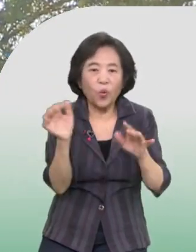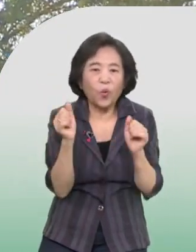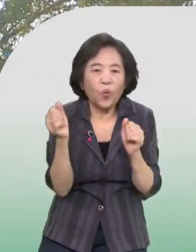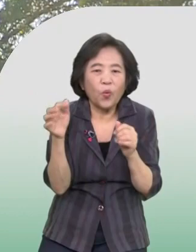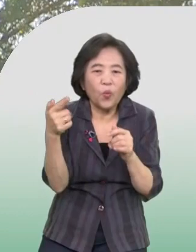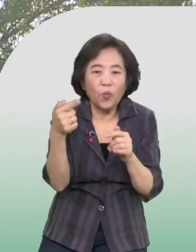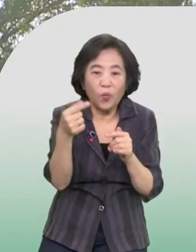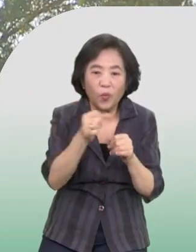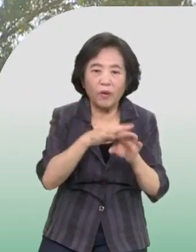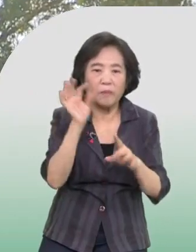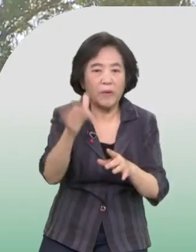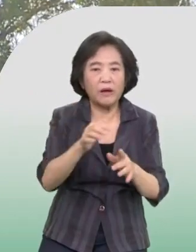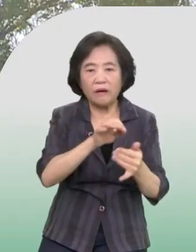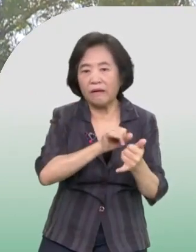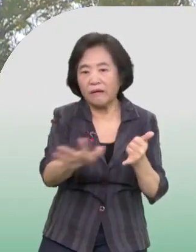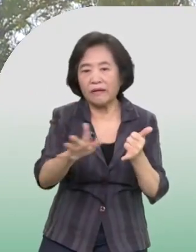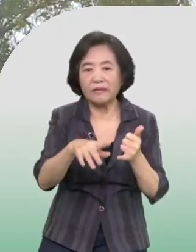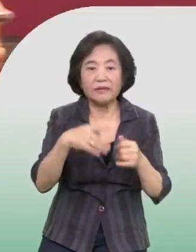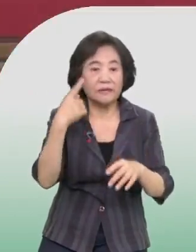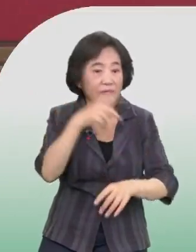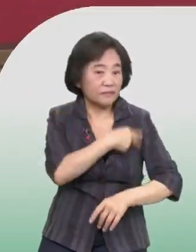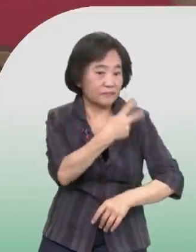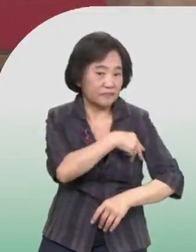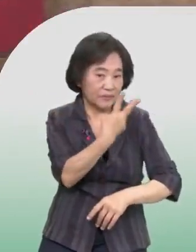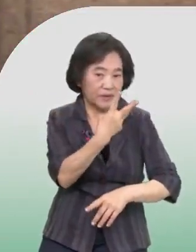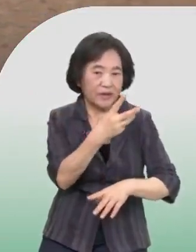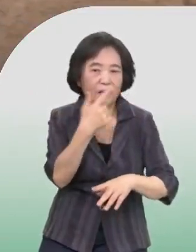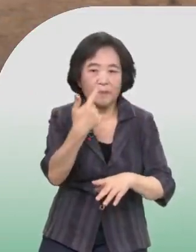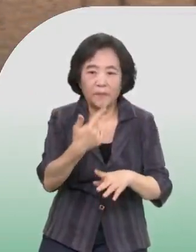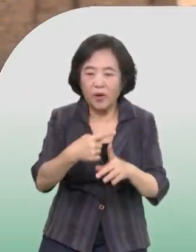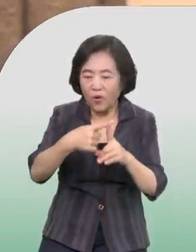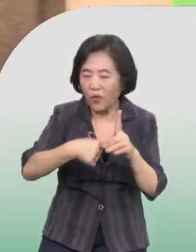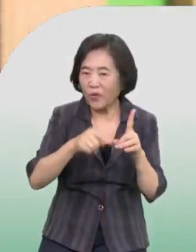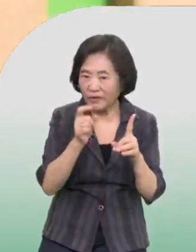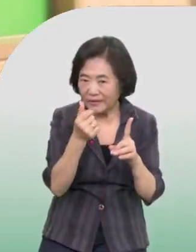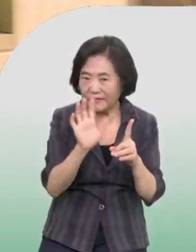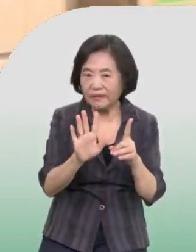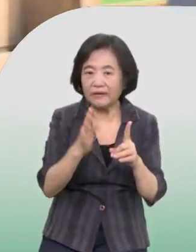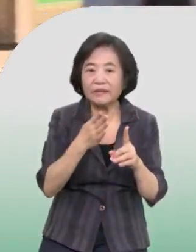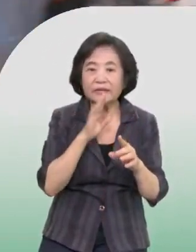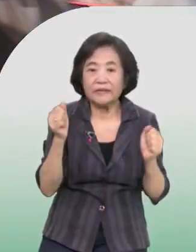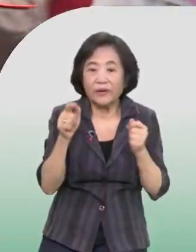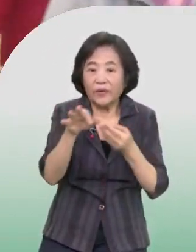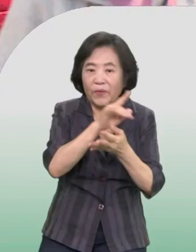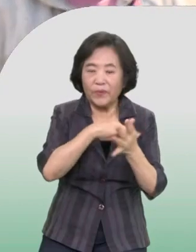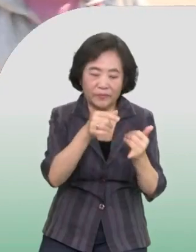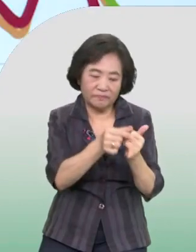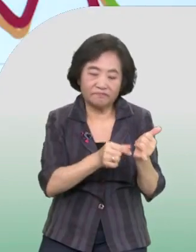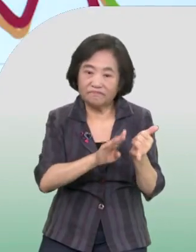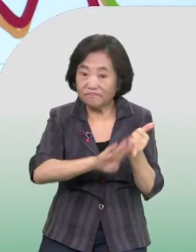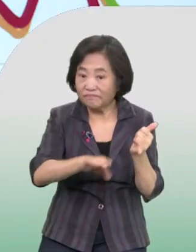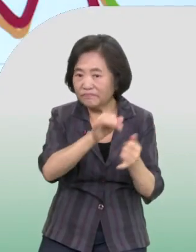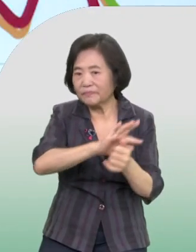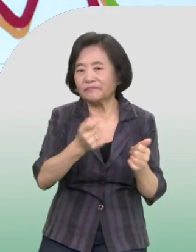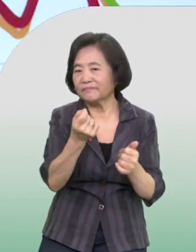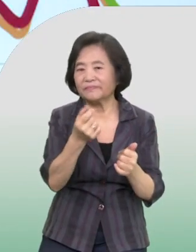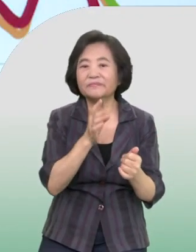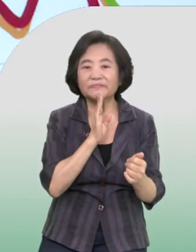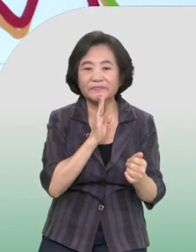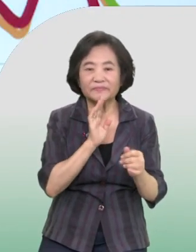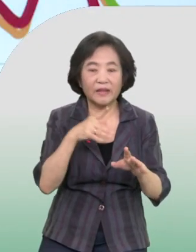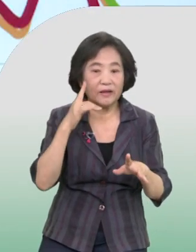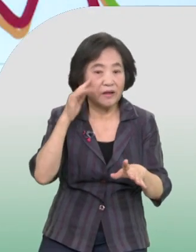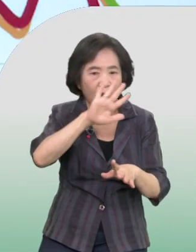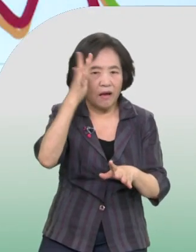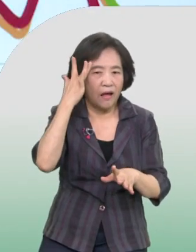过嘅速度冻结，北部天气拜二拜三温度就会略略的下降。不过，一些冷空气对中南部天气系影响唔大，高温